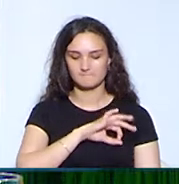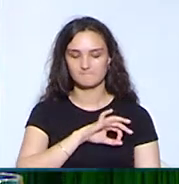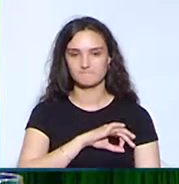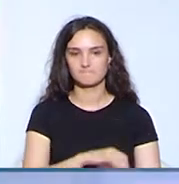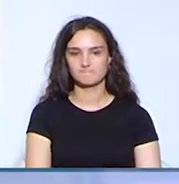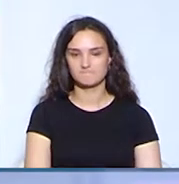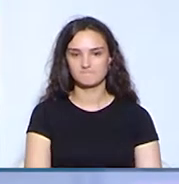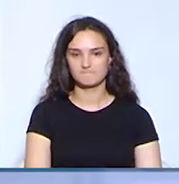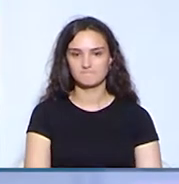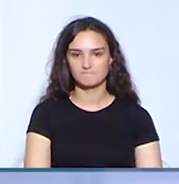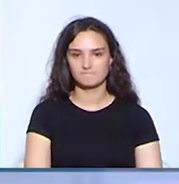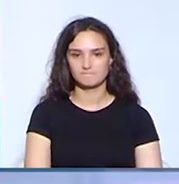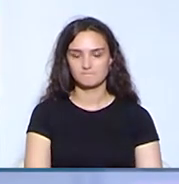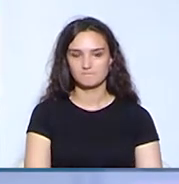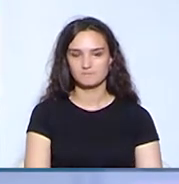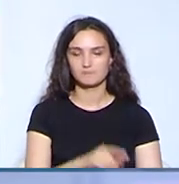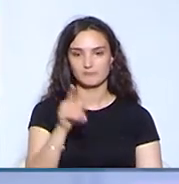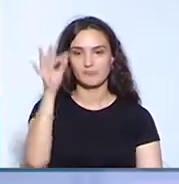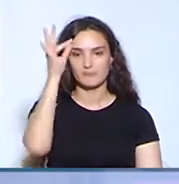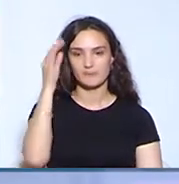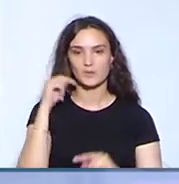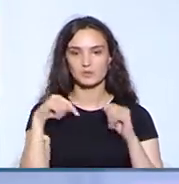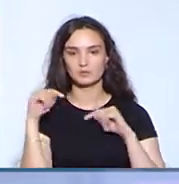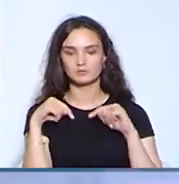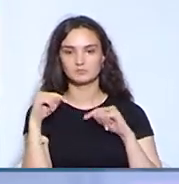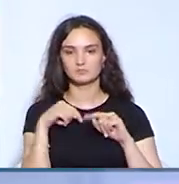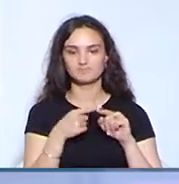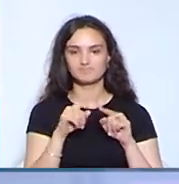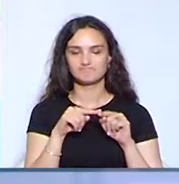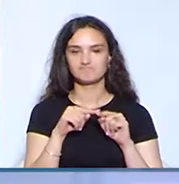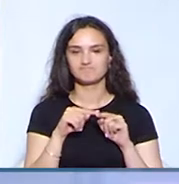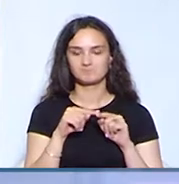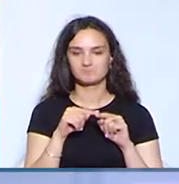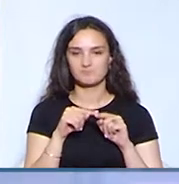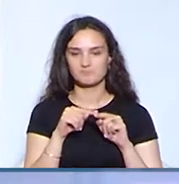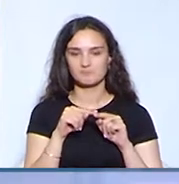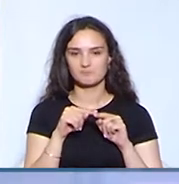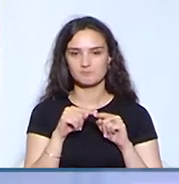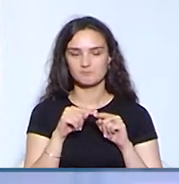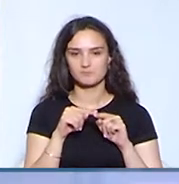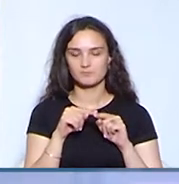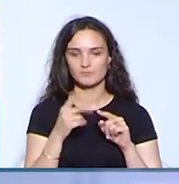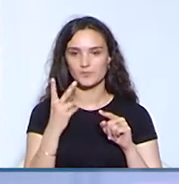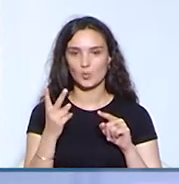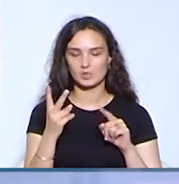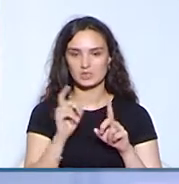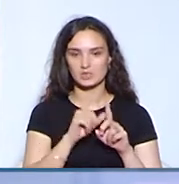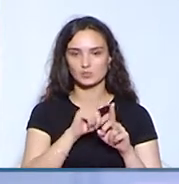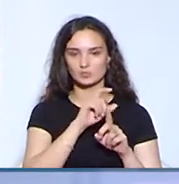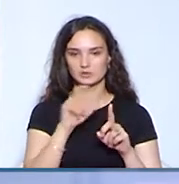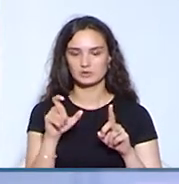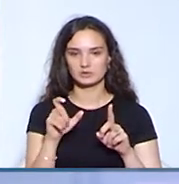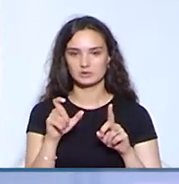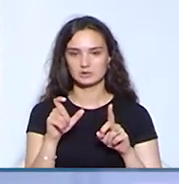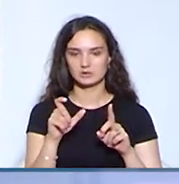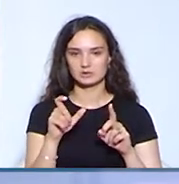მარ ცოტა სხვა კუთხით წავიყვანე და მიხსენებათ რომ ორგანიზმი ღია სისტემაა. აქედან გამომდინარე მას ორი სტატუსი აქვს: გარემო